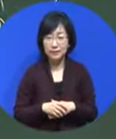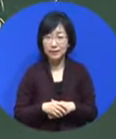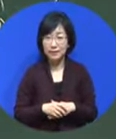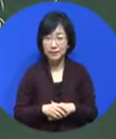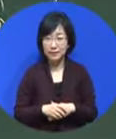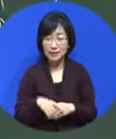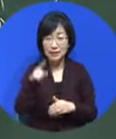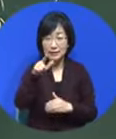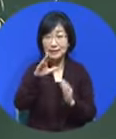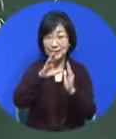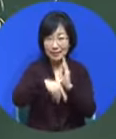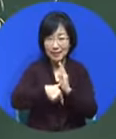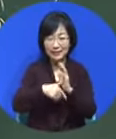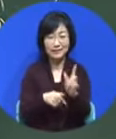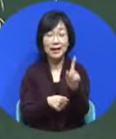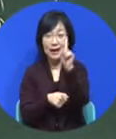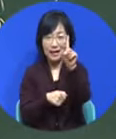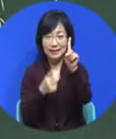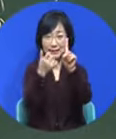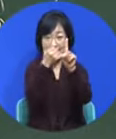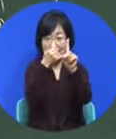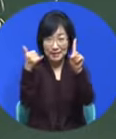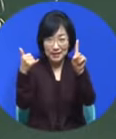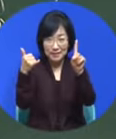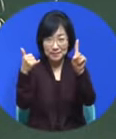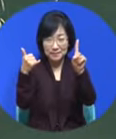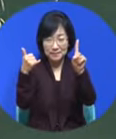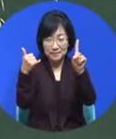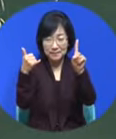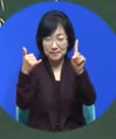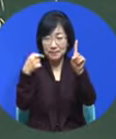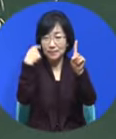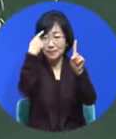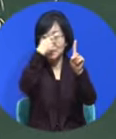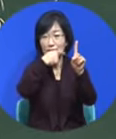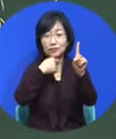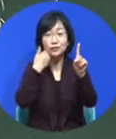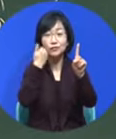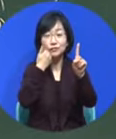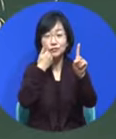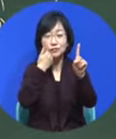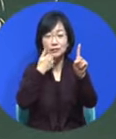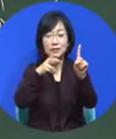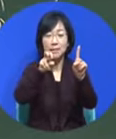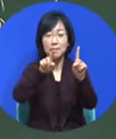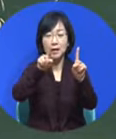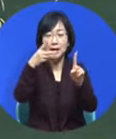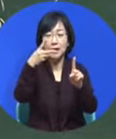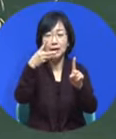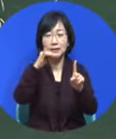까지요 한명이 난 사람이 바로